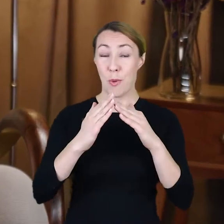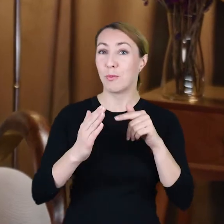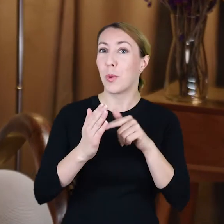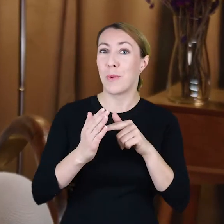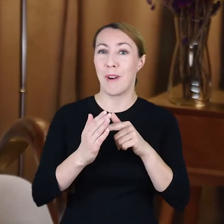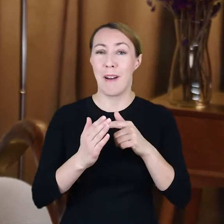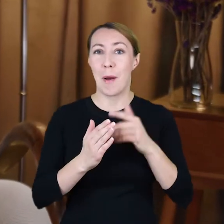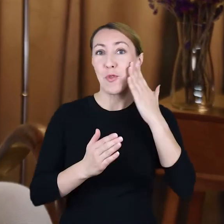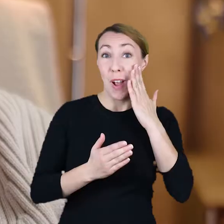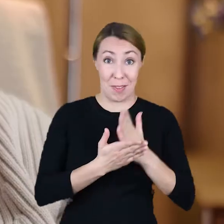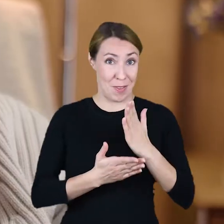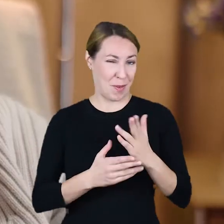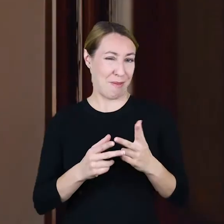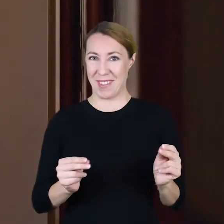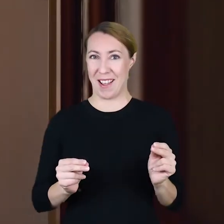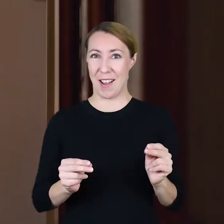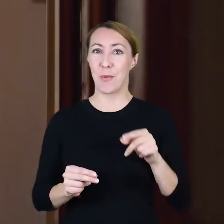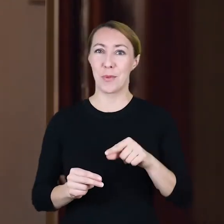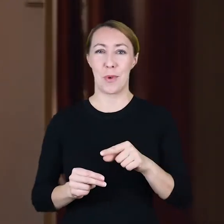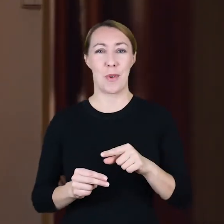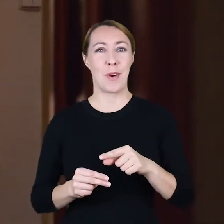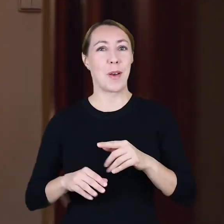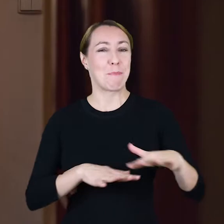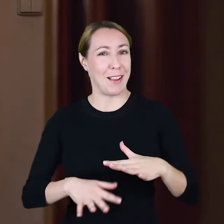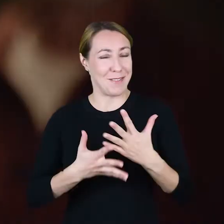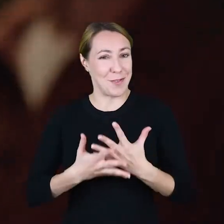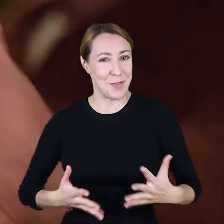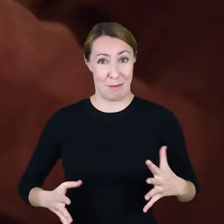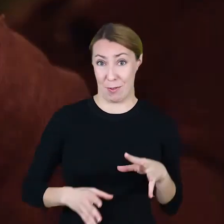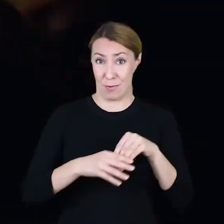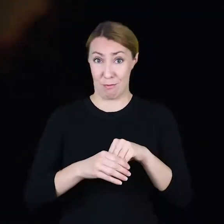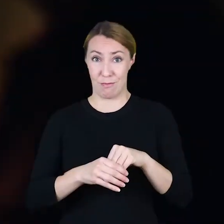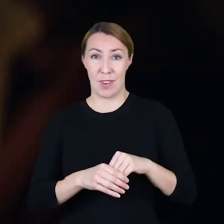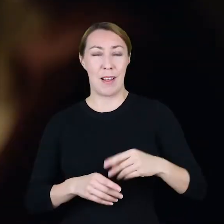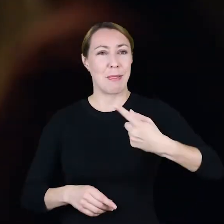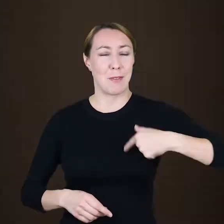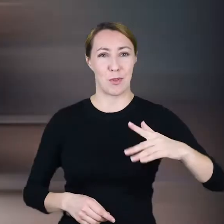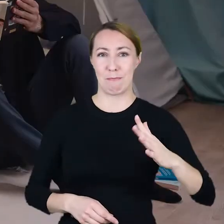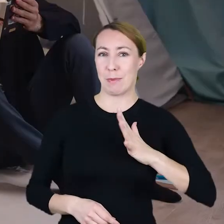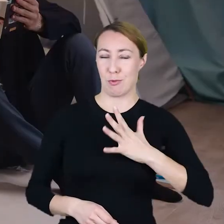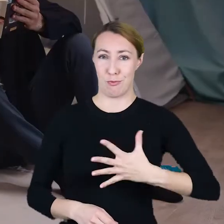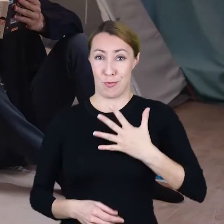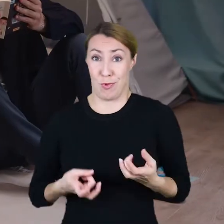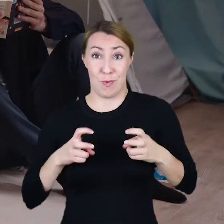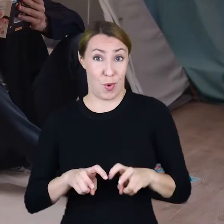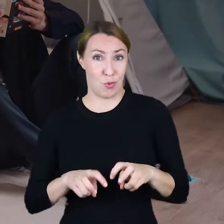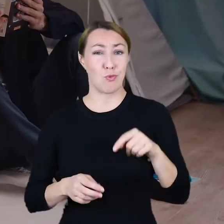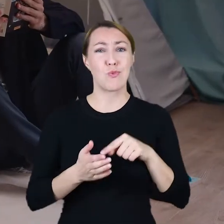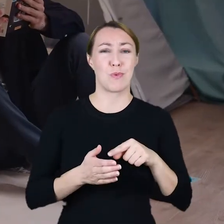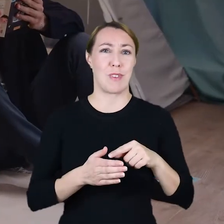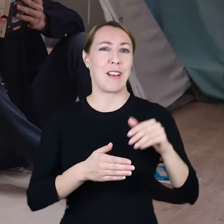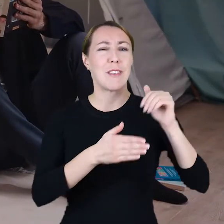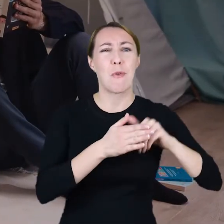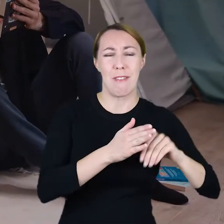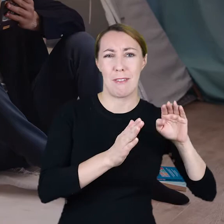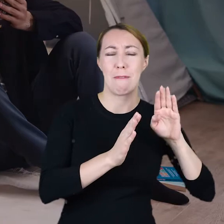Dom to nie tylko mieszkanie. To miejsce na ziemi, w którym budujemy nasze poczucie bezpieczeństwa. Tu liczą się